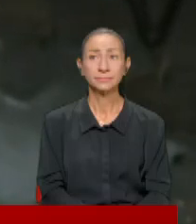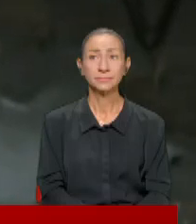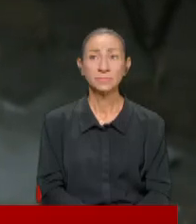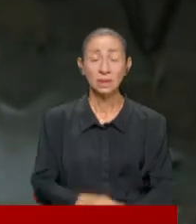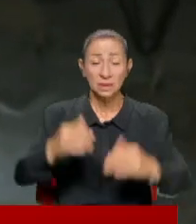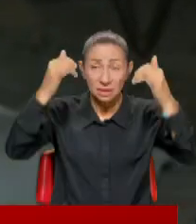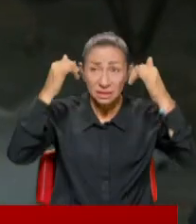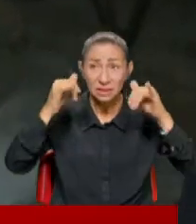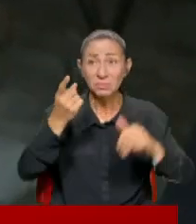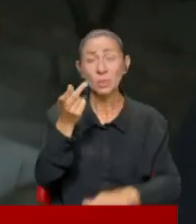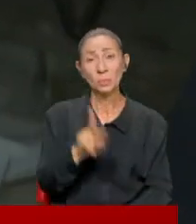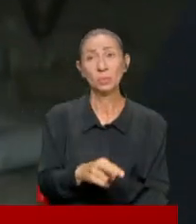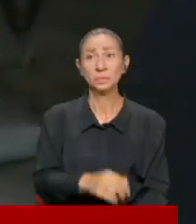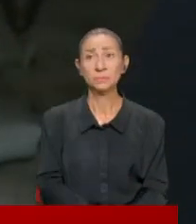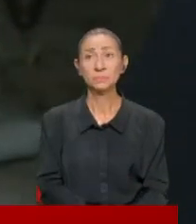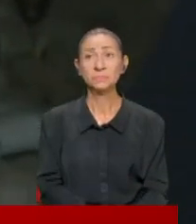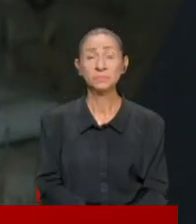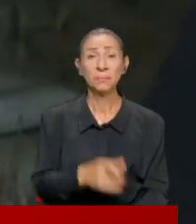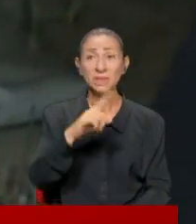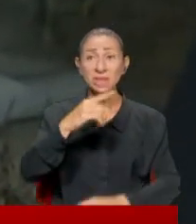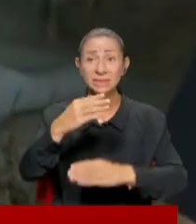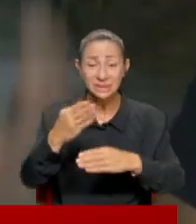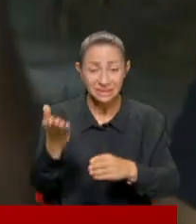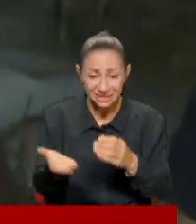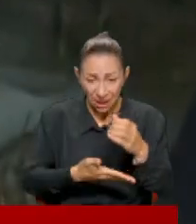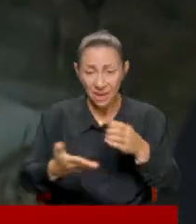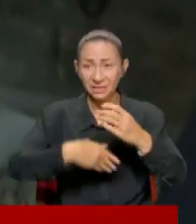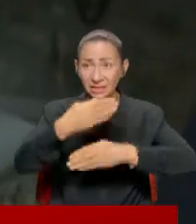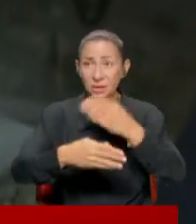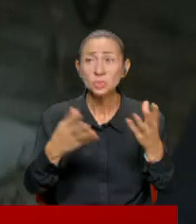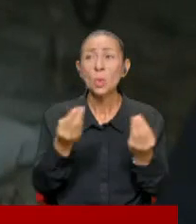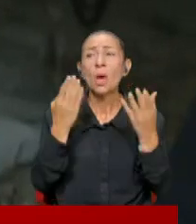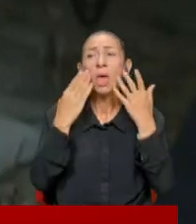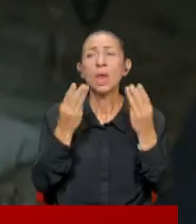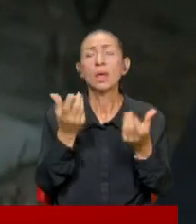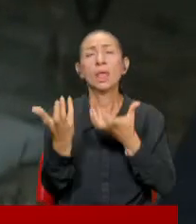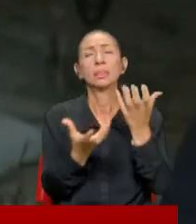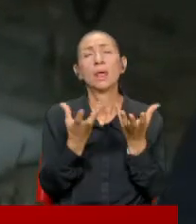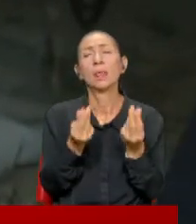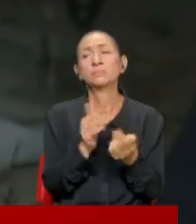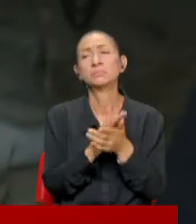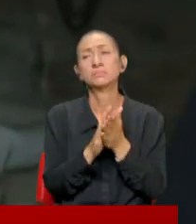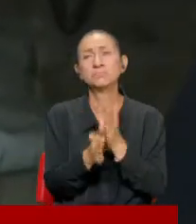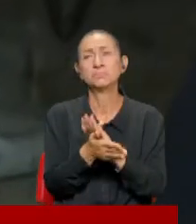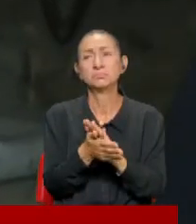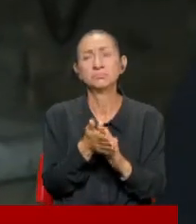Danam şetti, bir tane öldü. Başka samanlar? Samanlar, çok saman gitti. Çok.